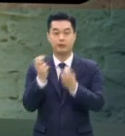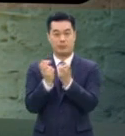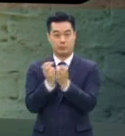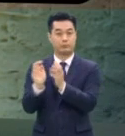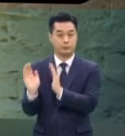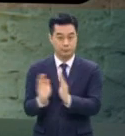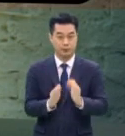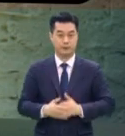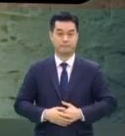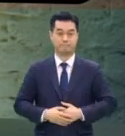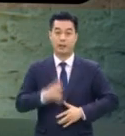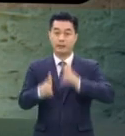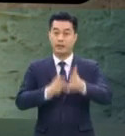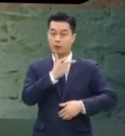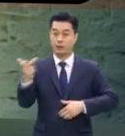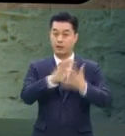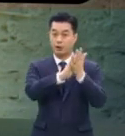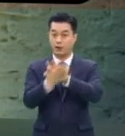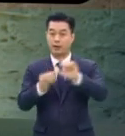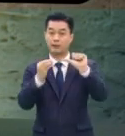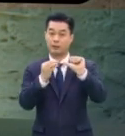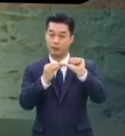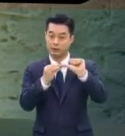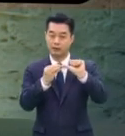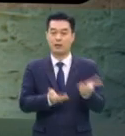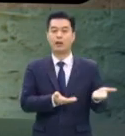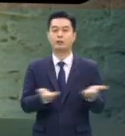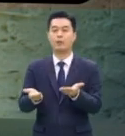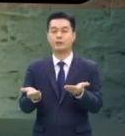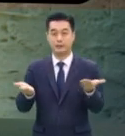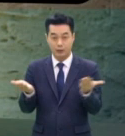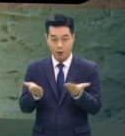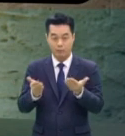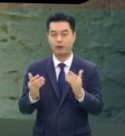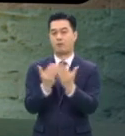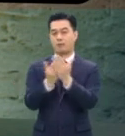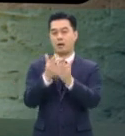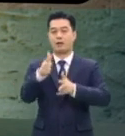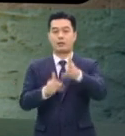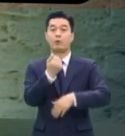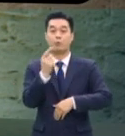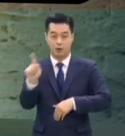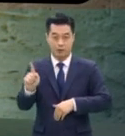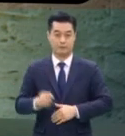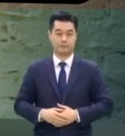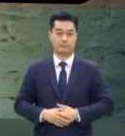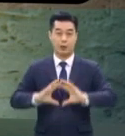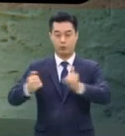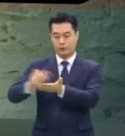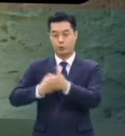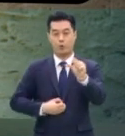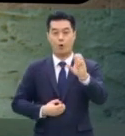산업대 전 안에 다섯번째 과 대는 서비스업의 이 성장 산업화 입니다 국민소득 5만 달러